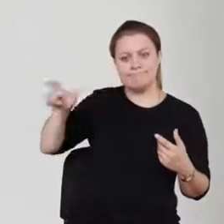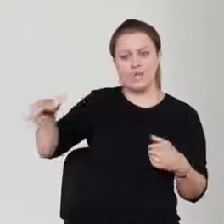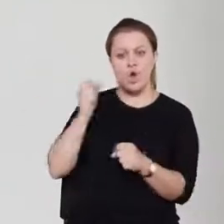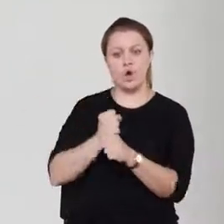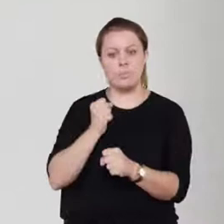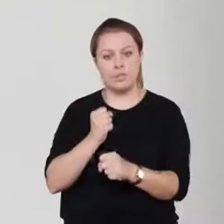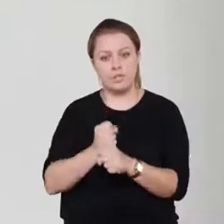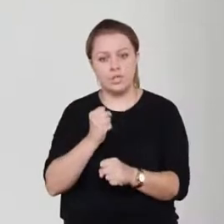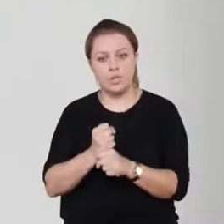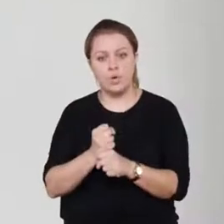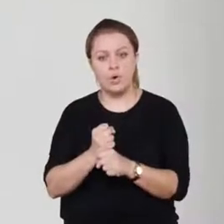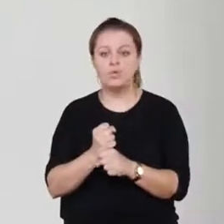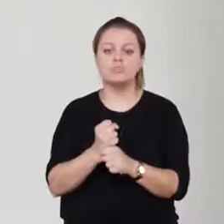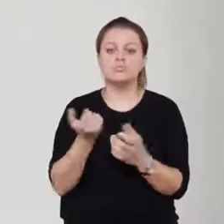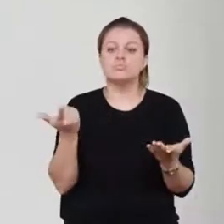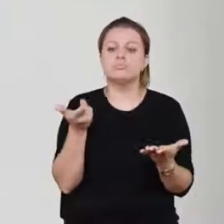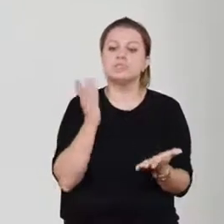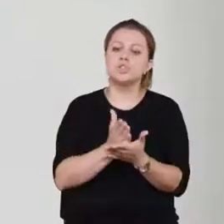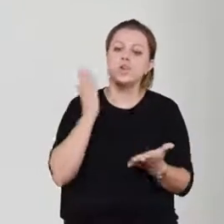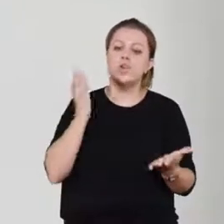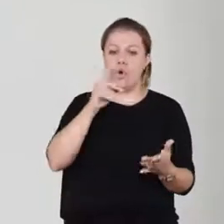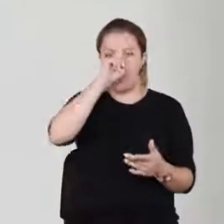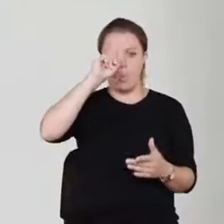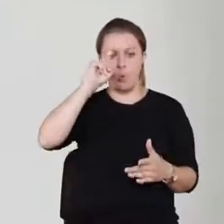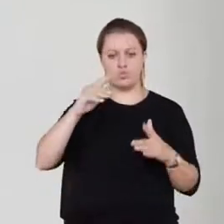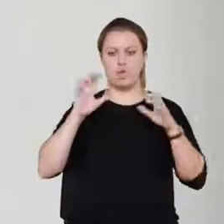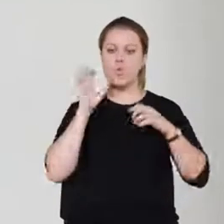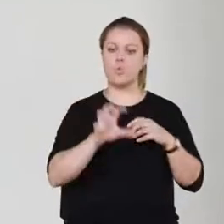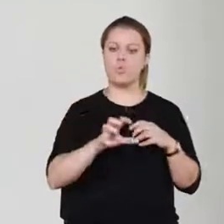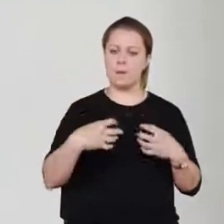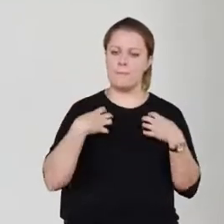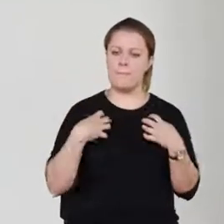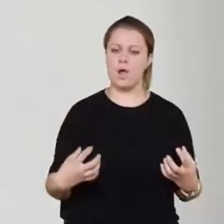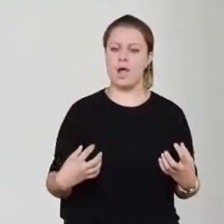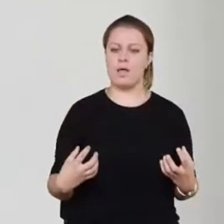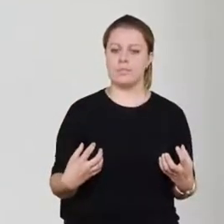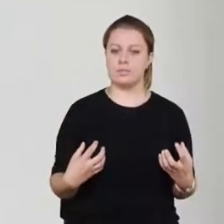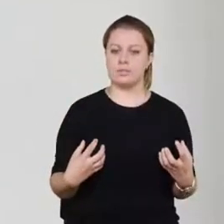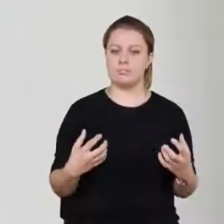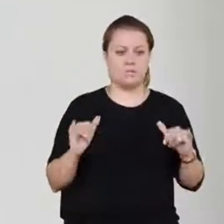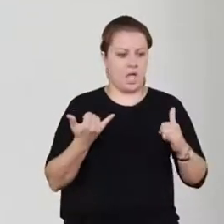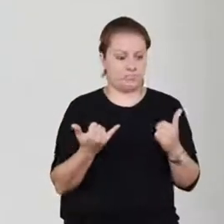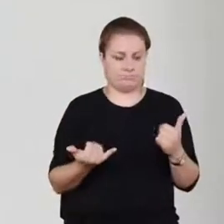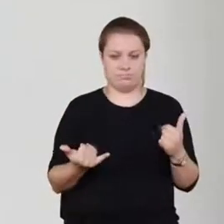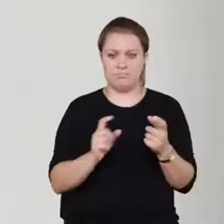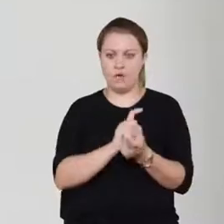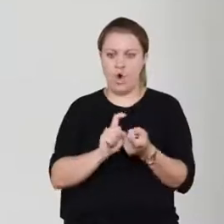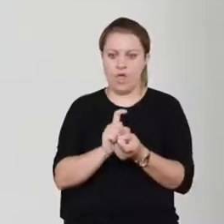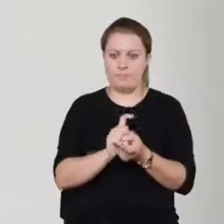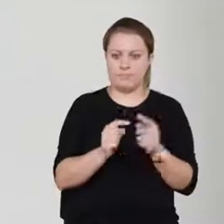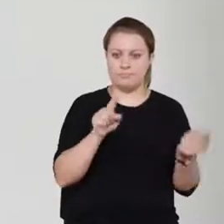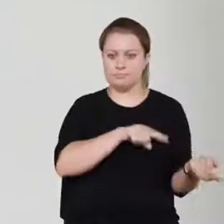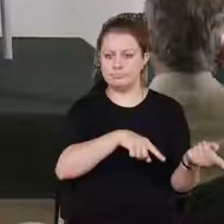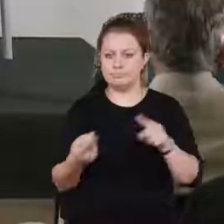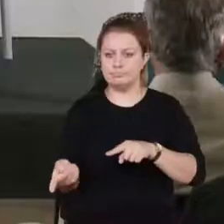tymi warstwami najbogatszymi, elitami, a robotnikami to w ogóle uniemożliwiał, więc to musiało być